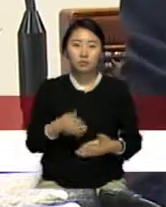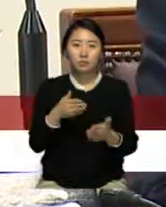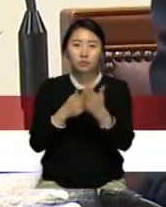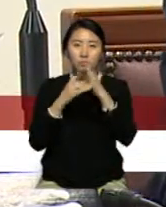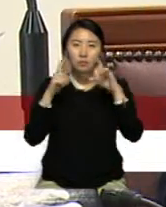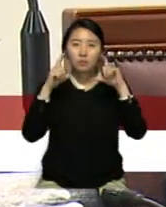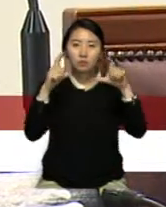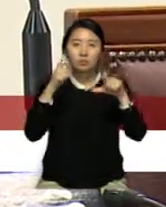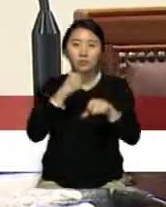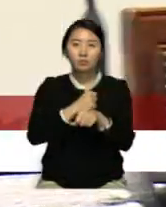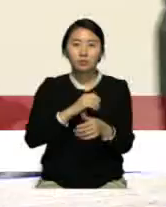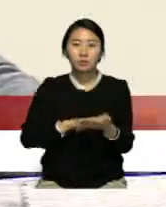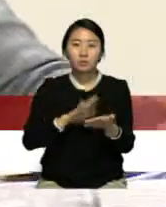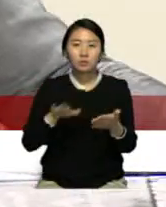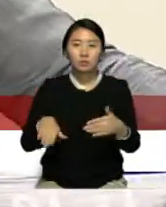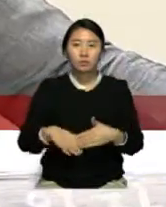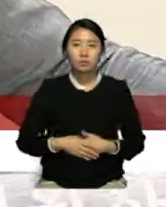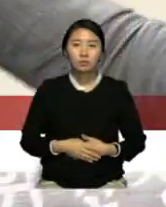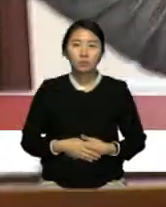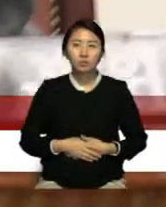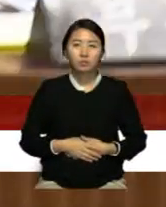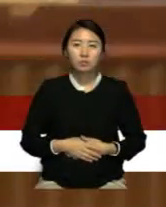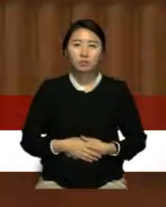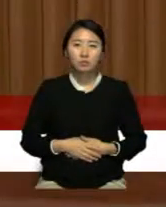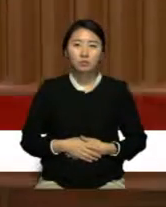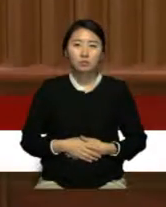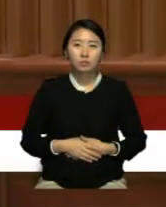부결되었음을 선포합니다.